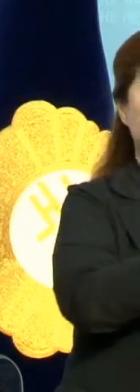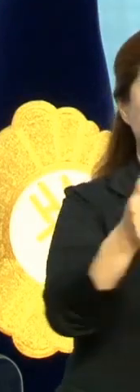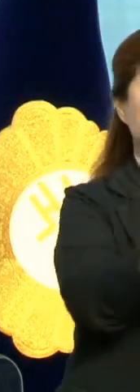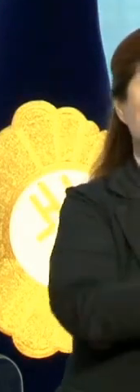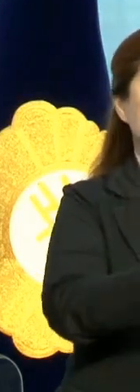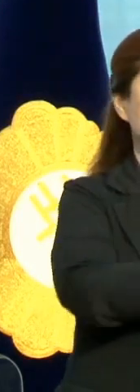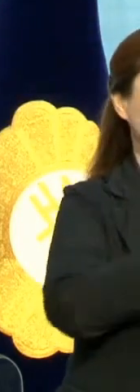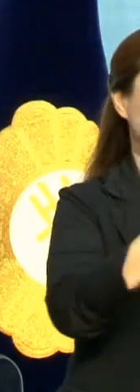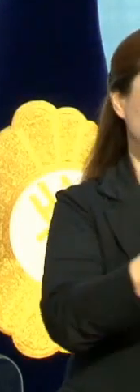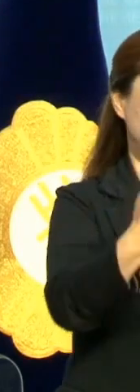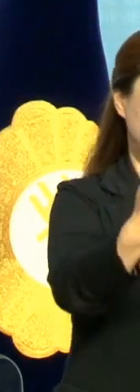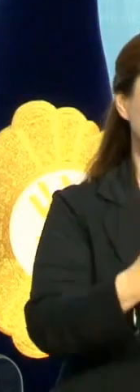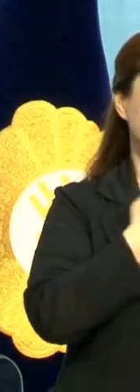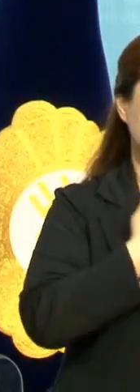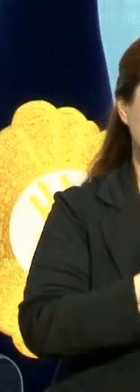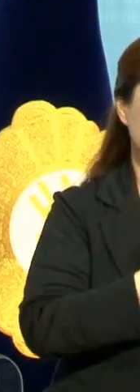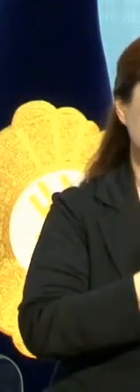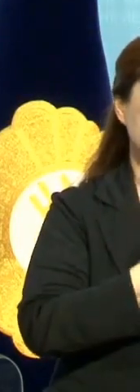적이 있었습니다.